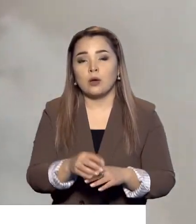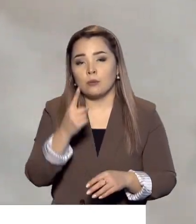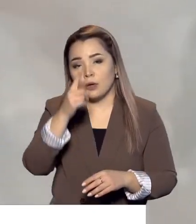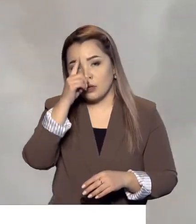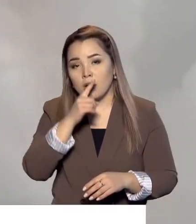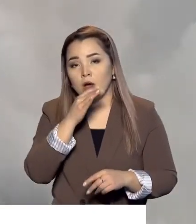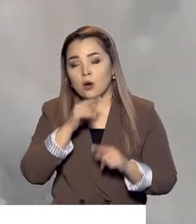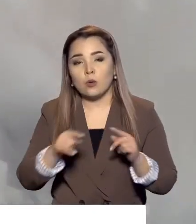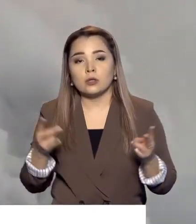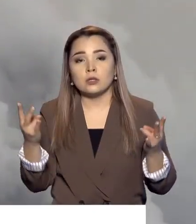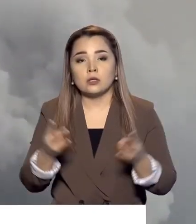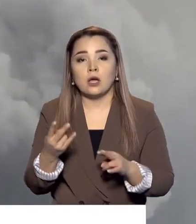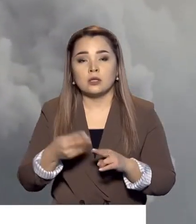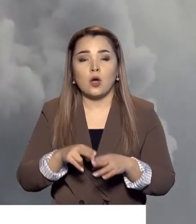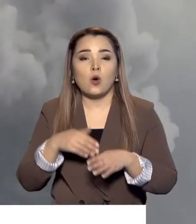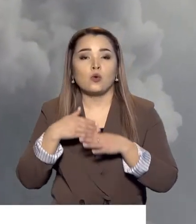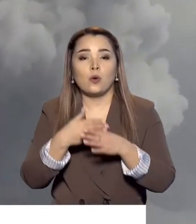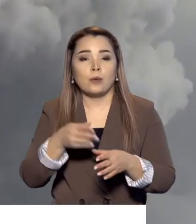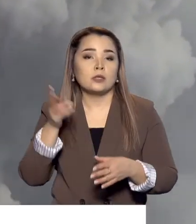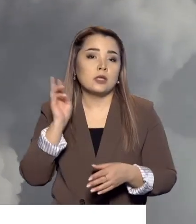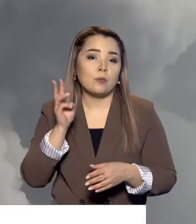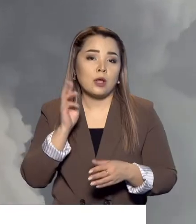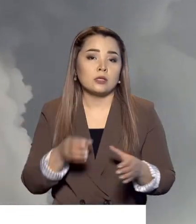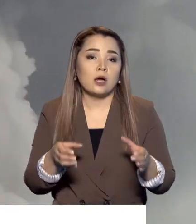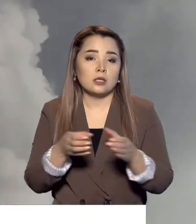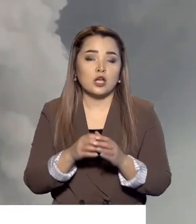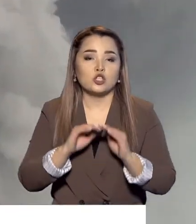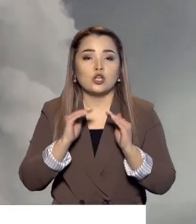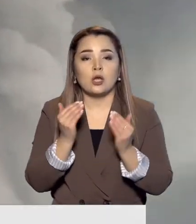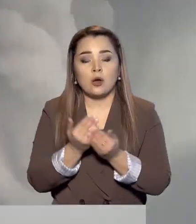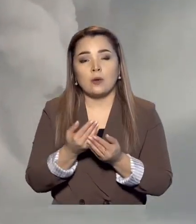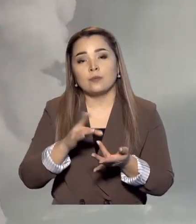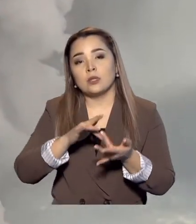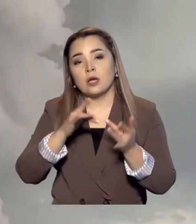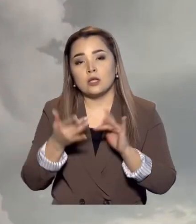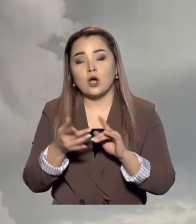шетел дипломатиялық өкілдіктерінің көмегімен аралда шектеулі интернет байланысы беріле бастаған.